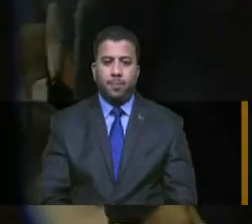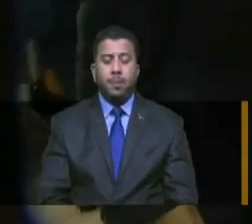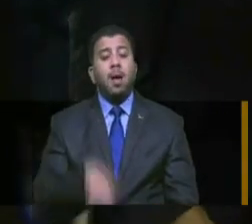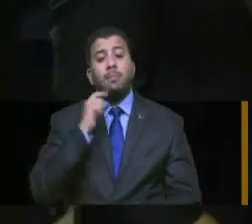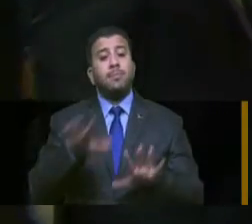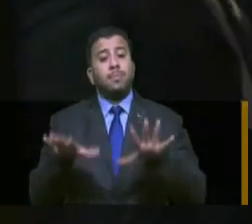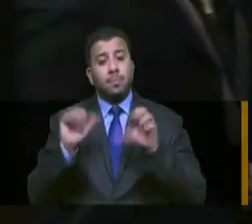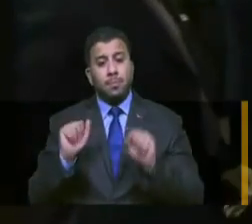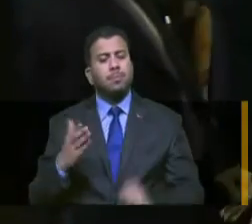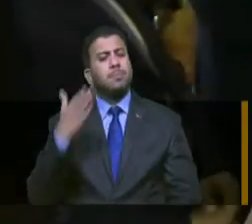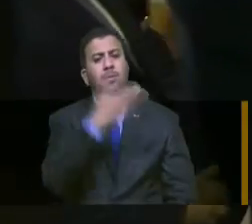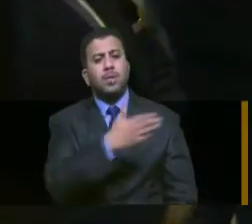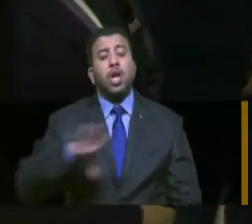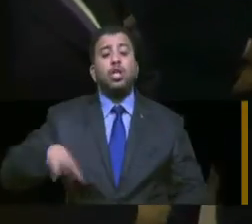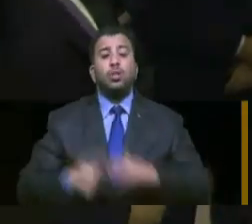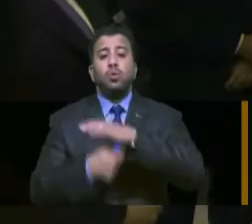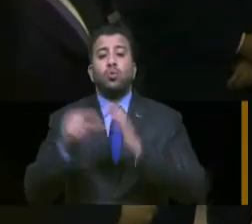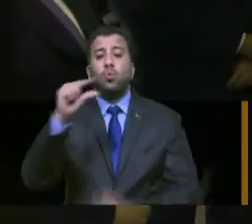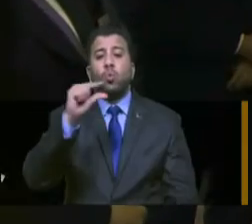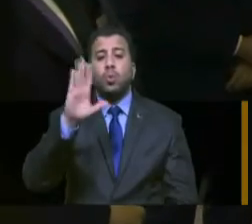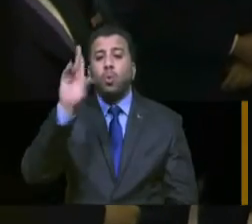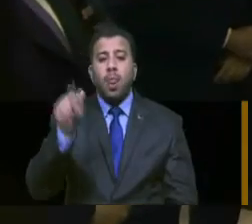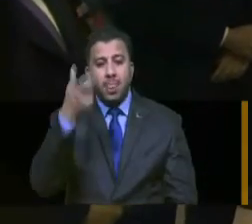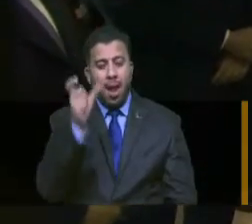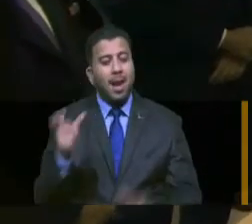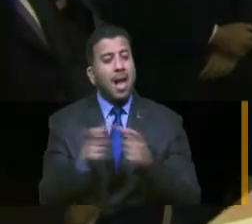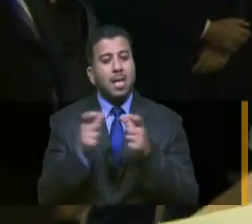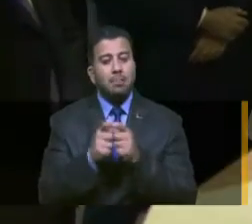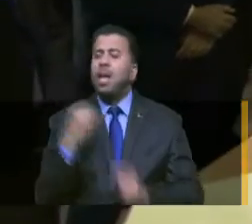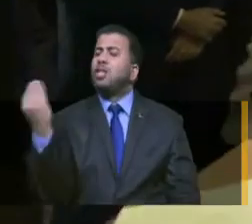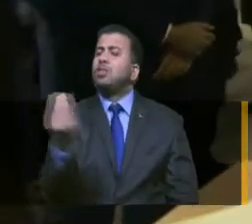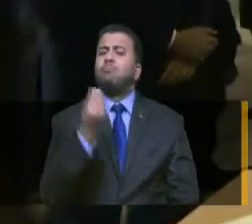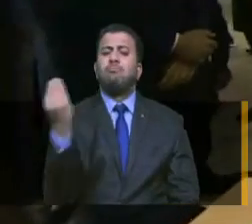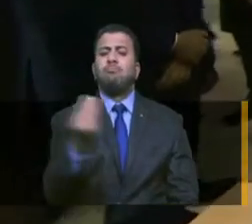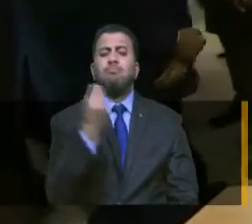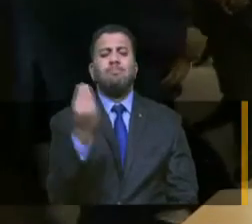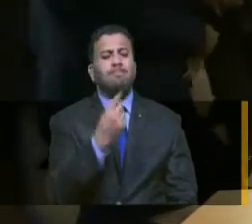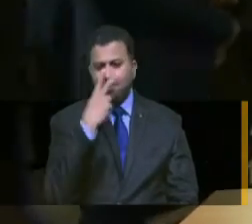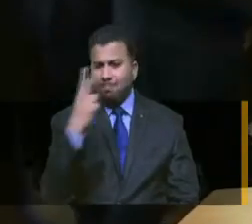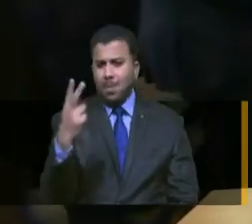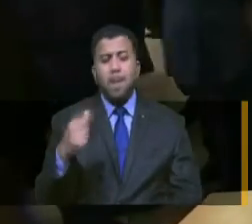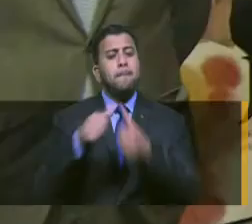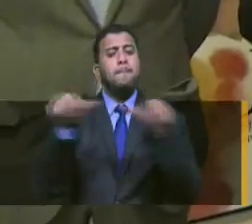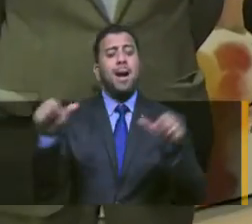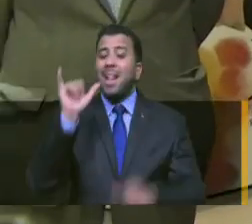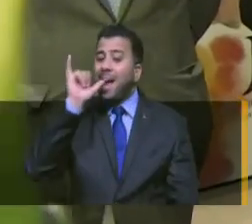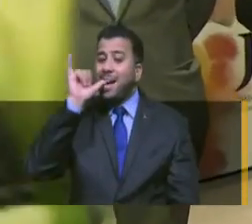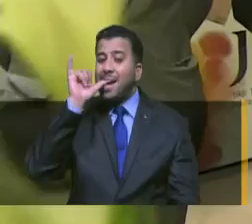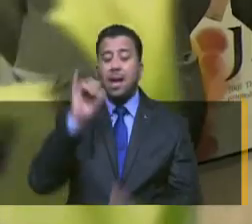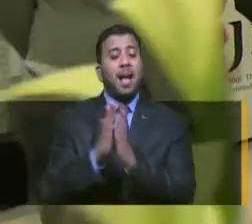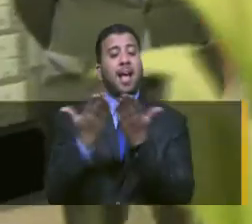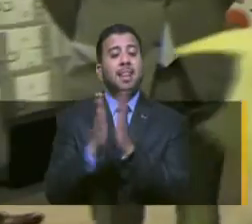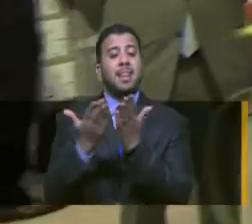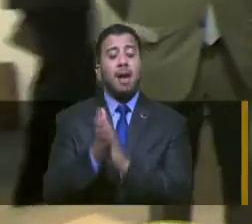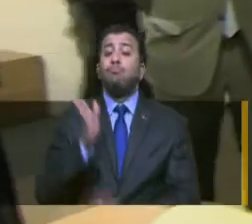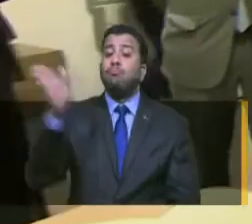بعدها وصل صاحب السمو الشيخ الدكتور سلطان بن محمد القاسمي جولته في أرجاء وردهات معرض لندن للكتابة،